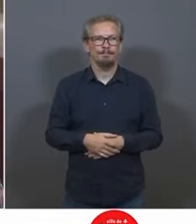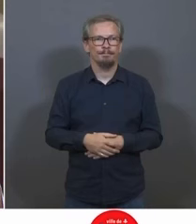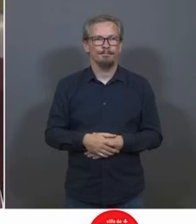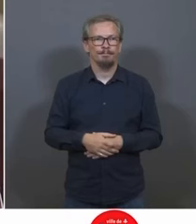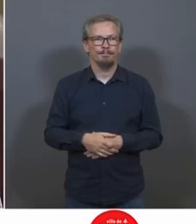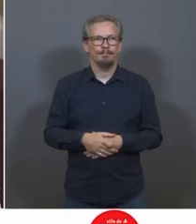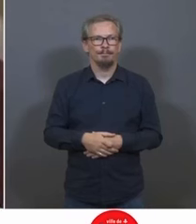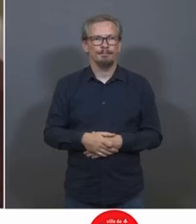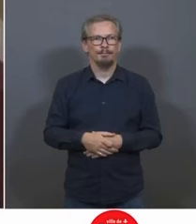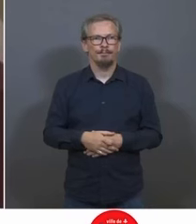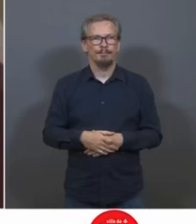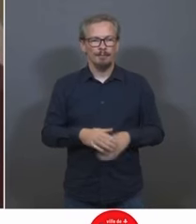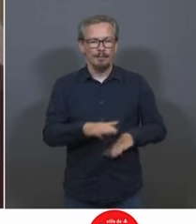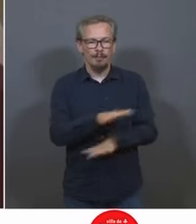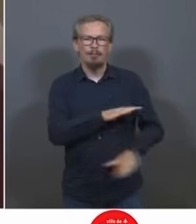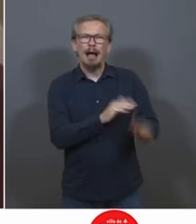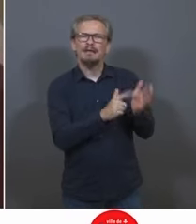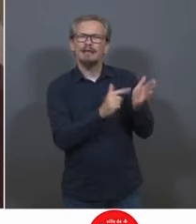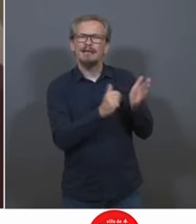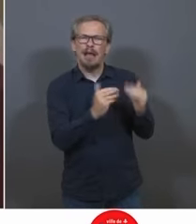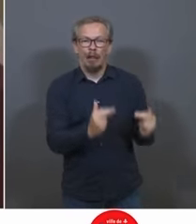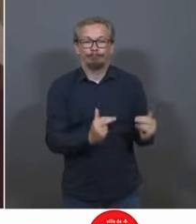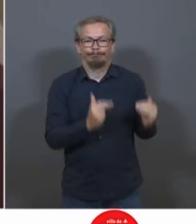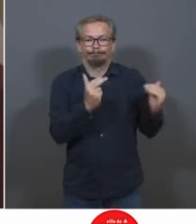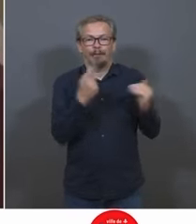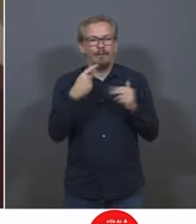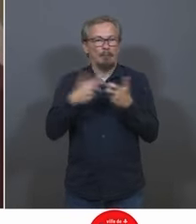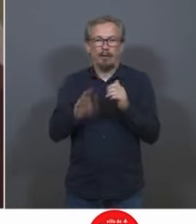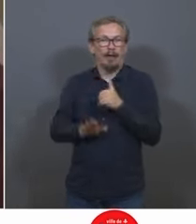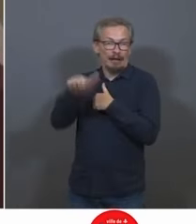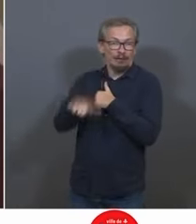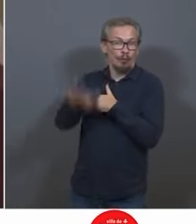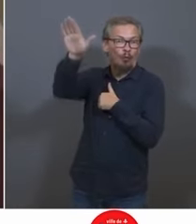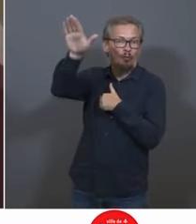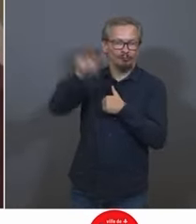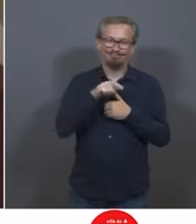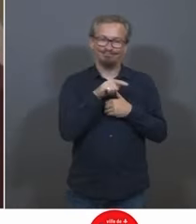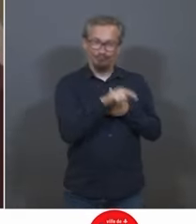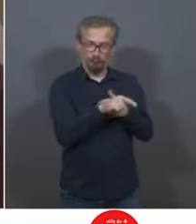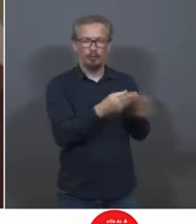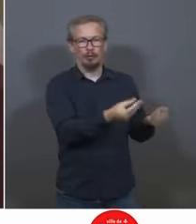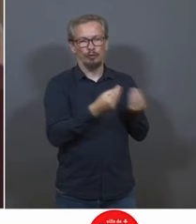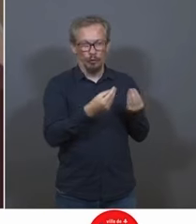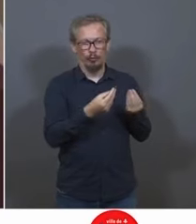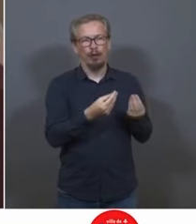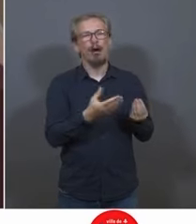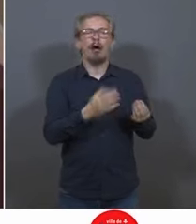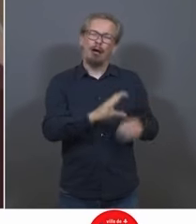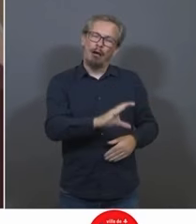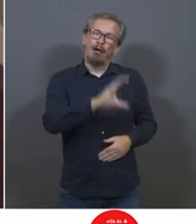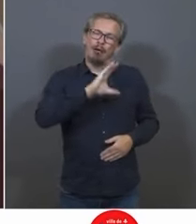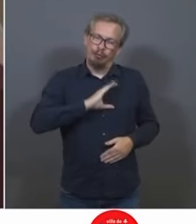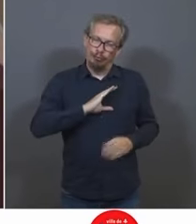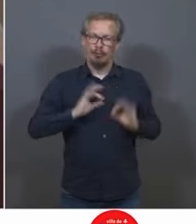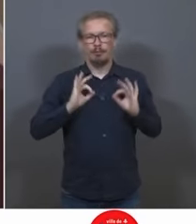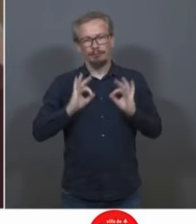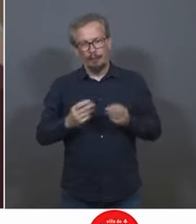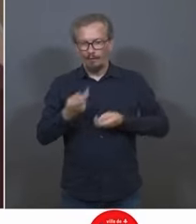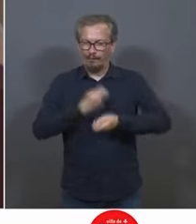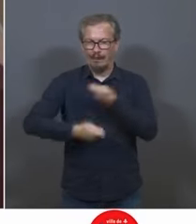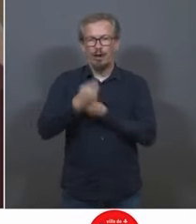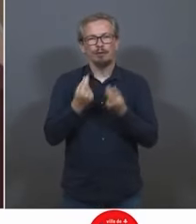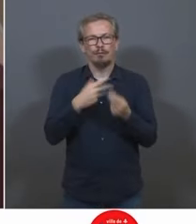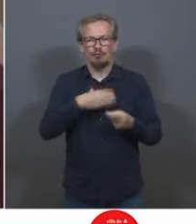La hausse des bases fiscales désormais liées à l'inflation contribuera, elle aussi, à abonder significativement les